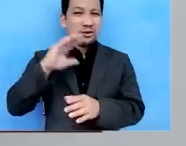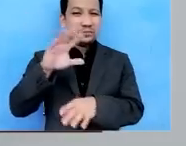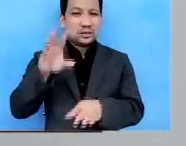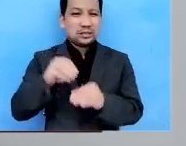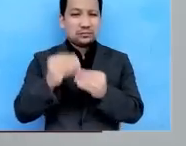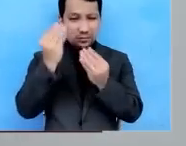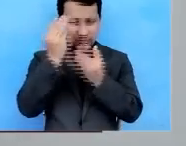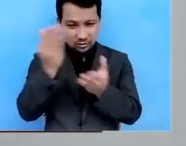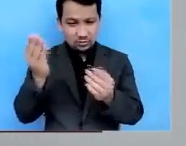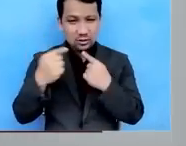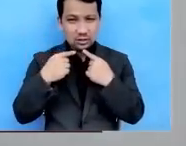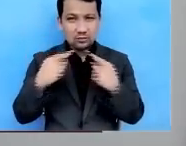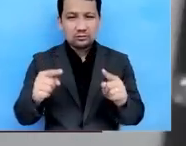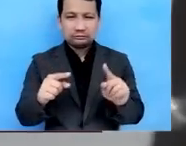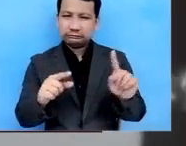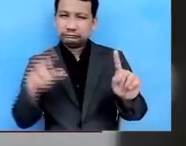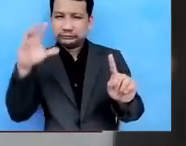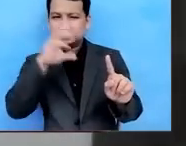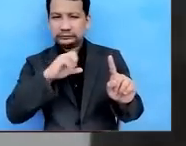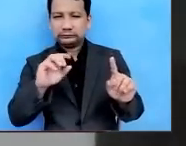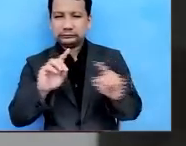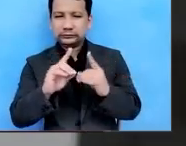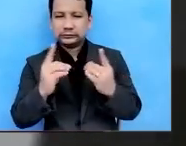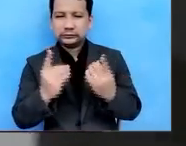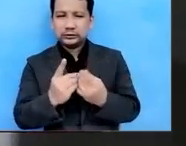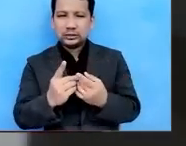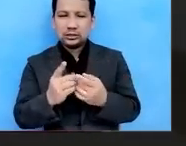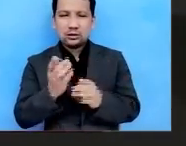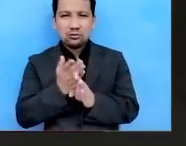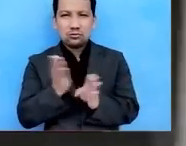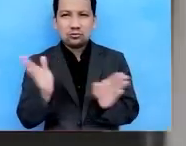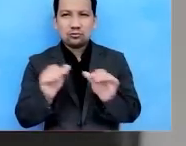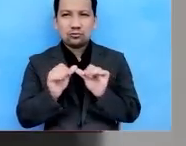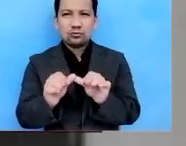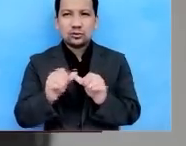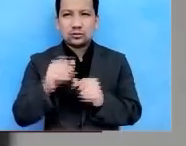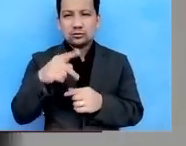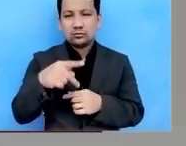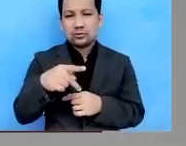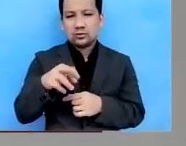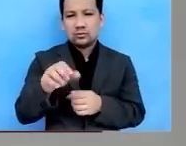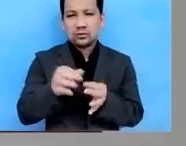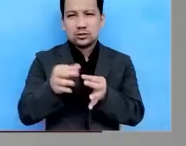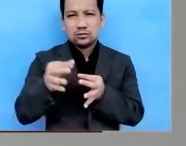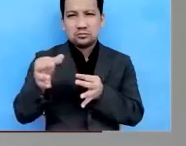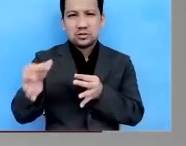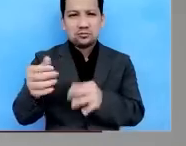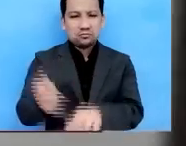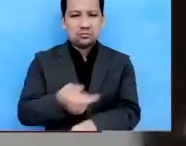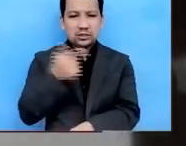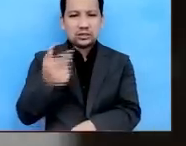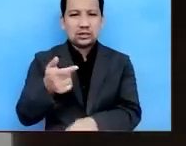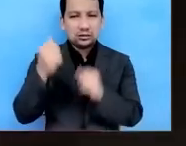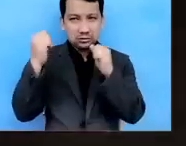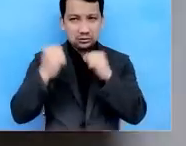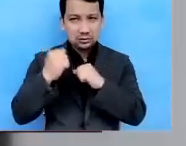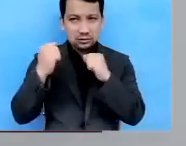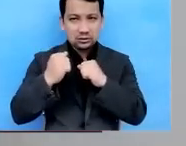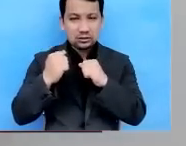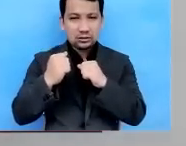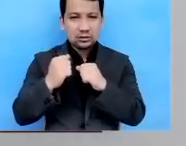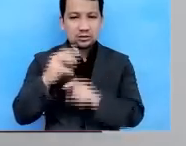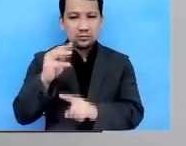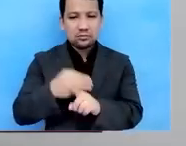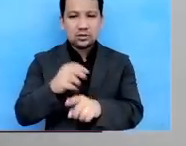niya. Hinalat rin ng kampo ni Dilima, taktika lang ito ng prosekusyon para patagalin ang napagkasunduan nilang May 12